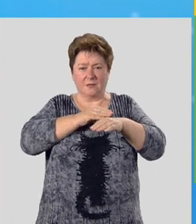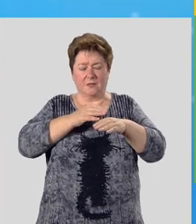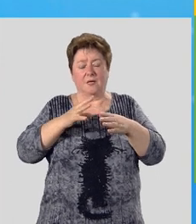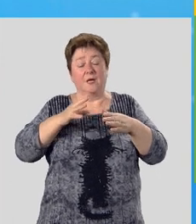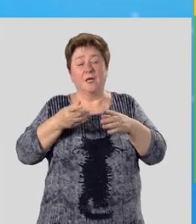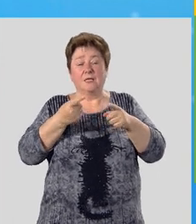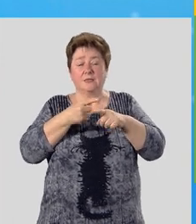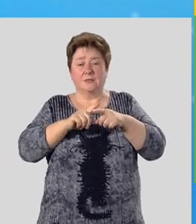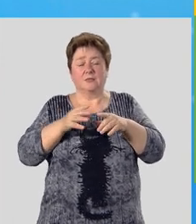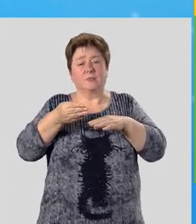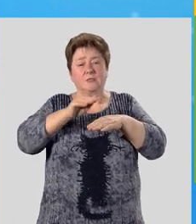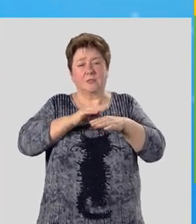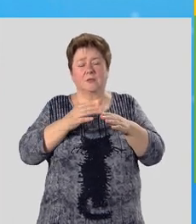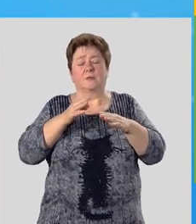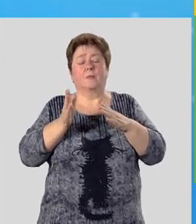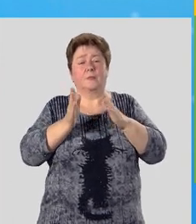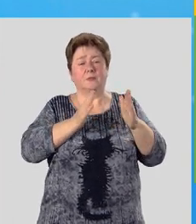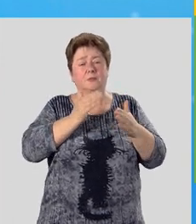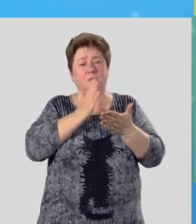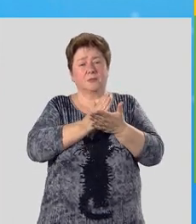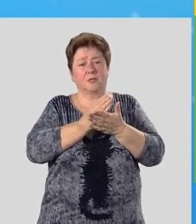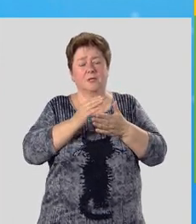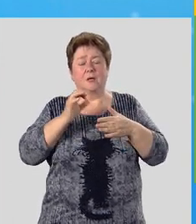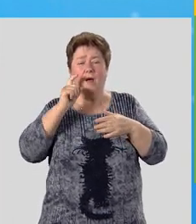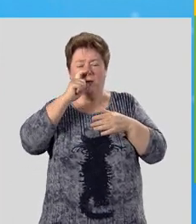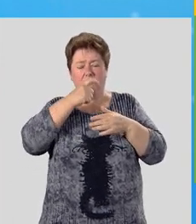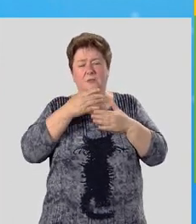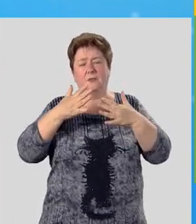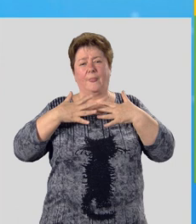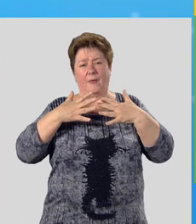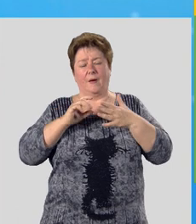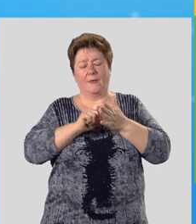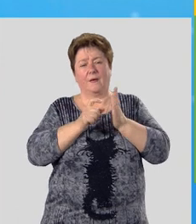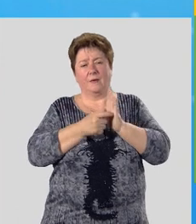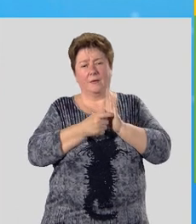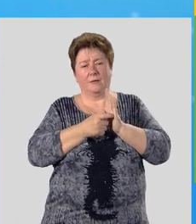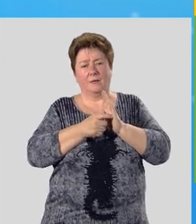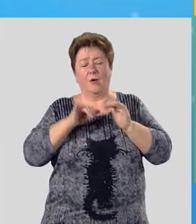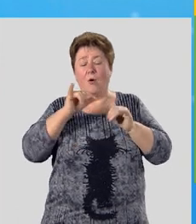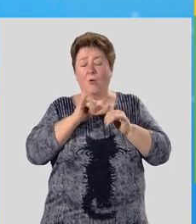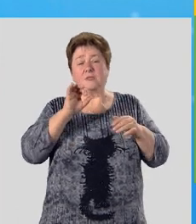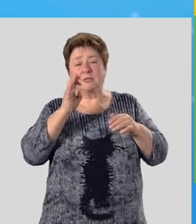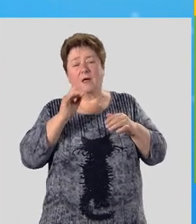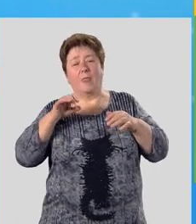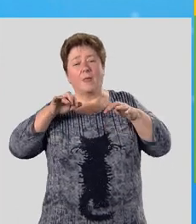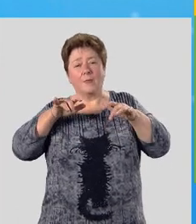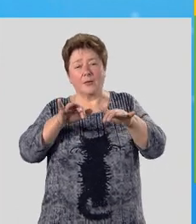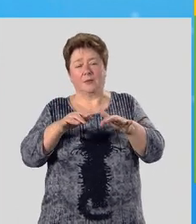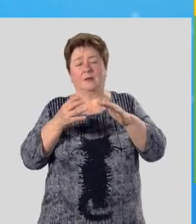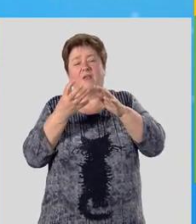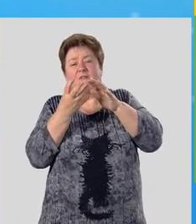этими складками связаны процессы окисления и дыхания клеток. У цианобактериях